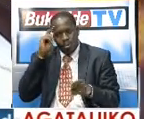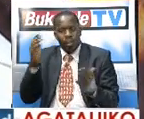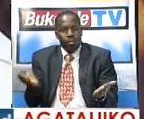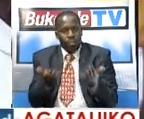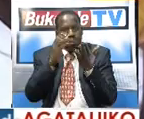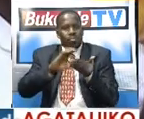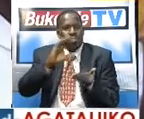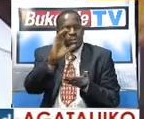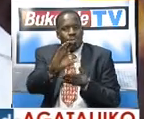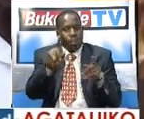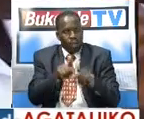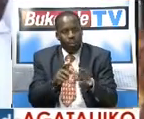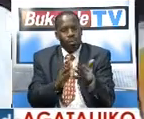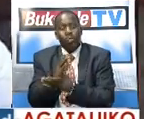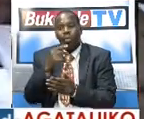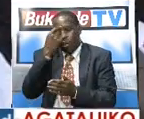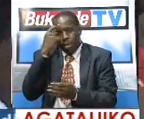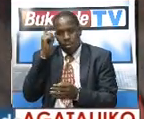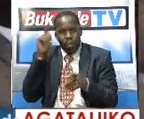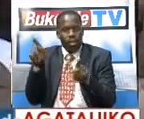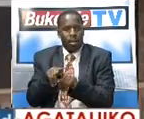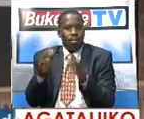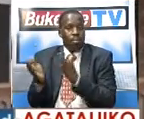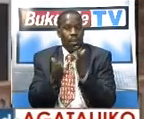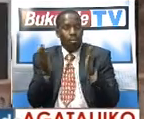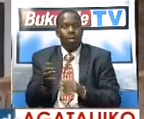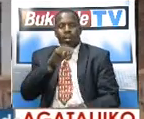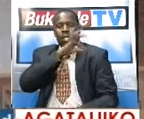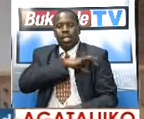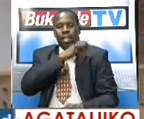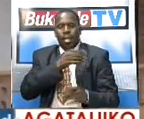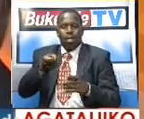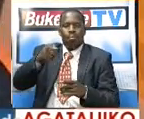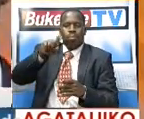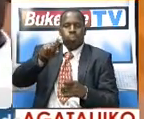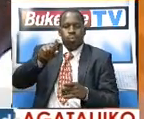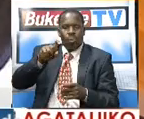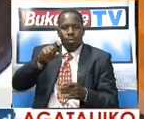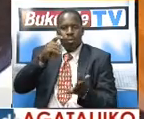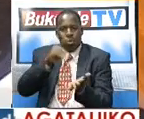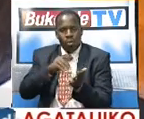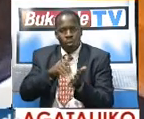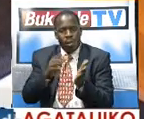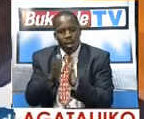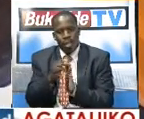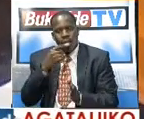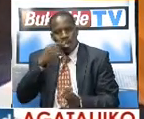Asuubizza nga gavumenti bwemalize enteekateeka y'okwongeza abasawo omusaala n'okubazimbira amayumba.